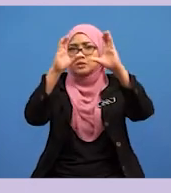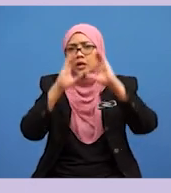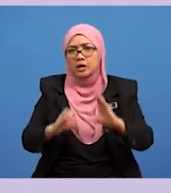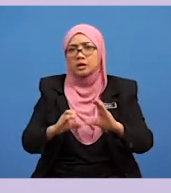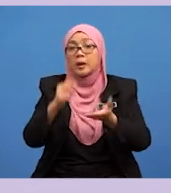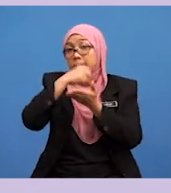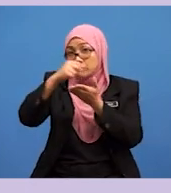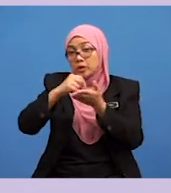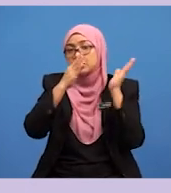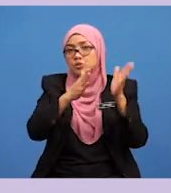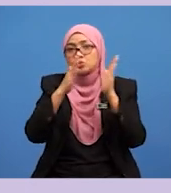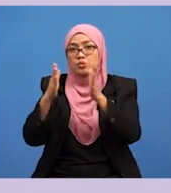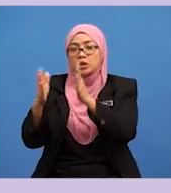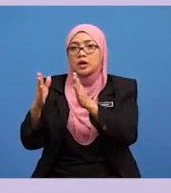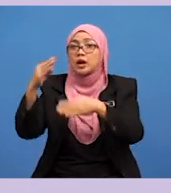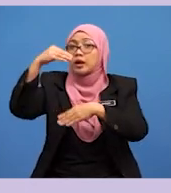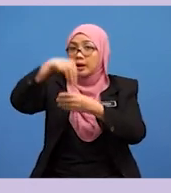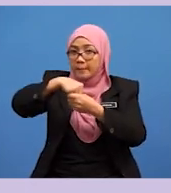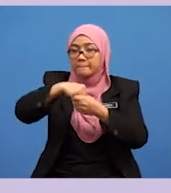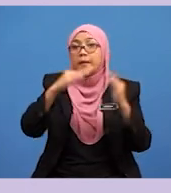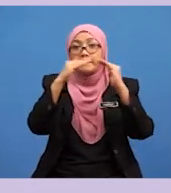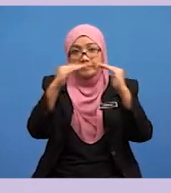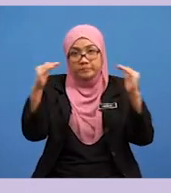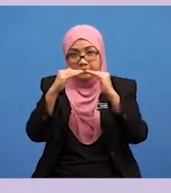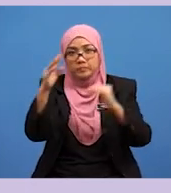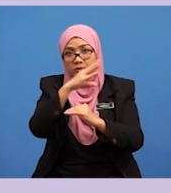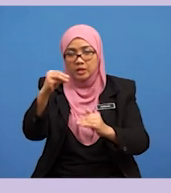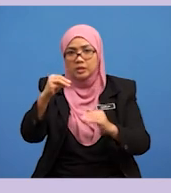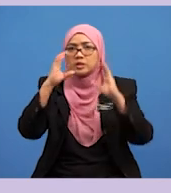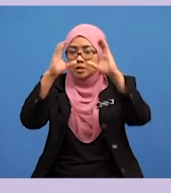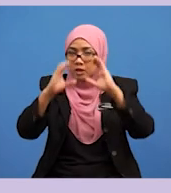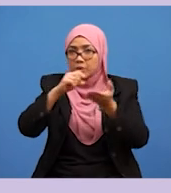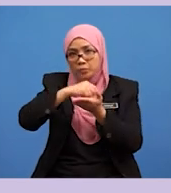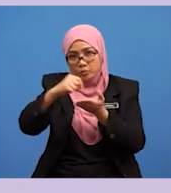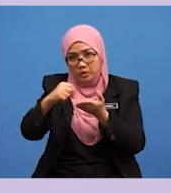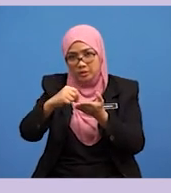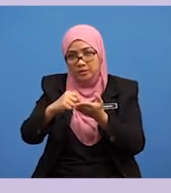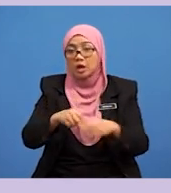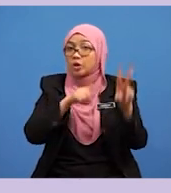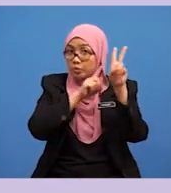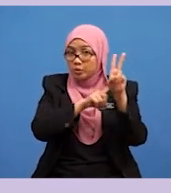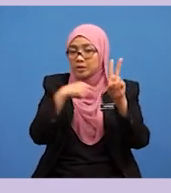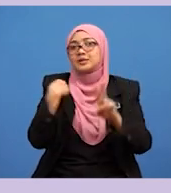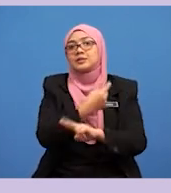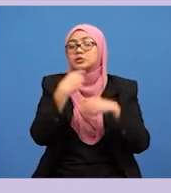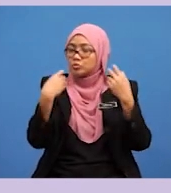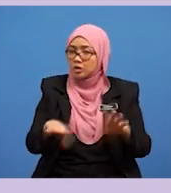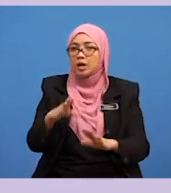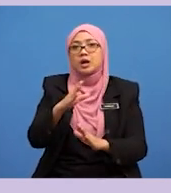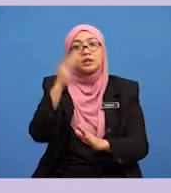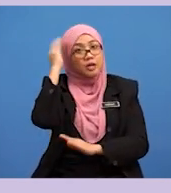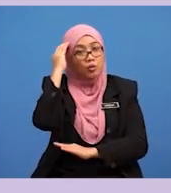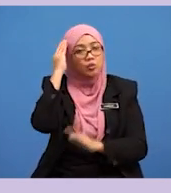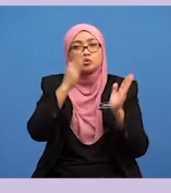cara menulis susunan elektron dalam petala dan cara melakarnya. Kedua, kita sudah tahu